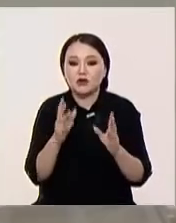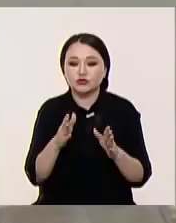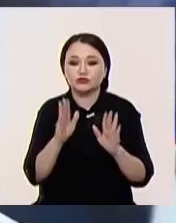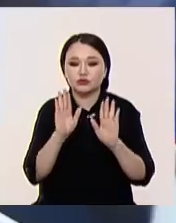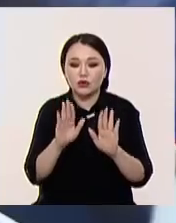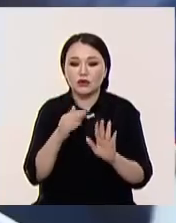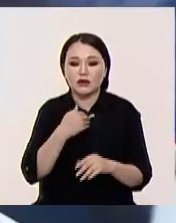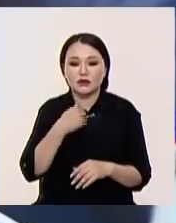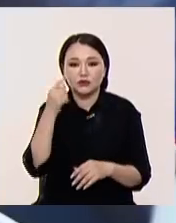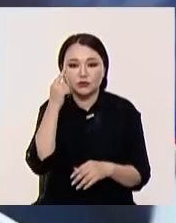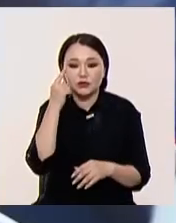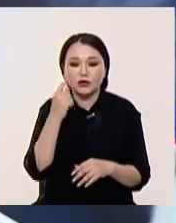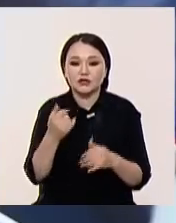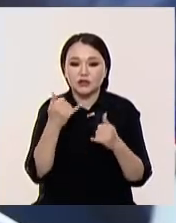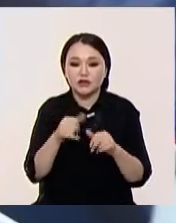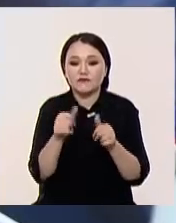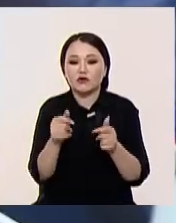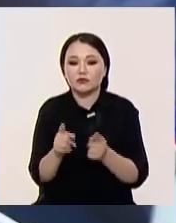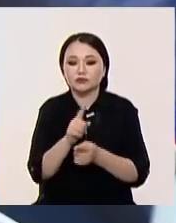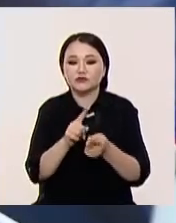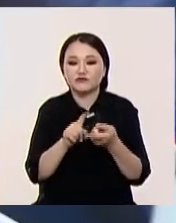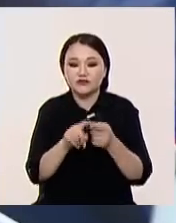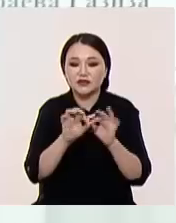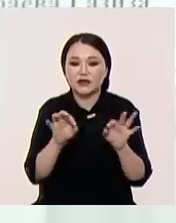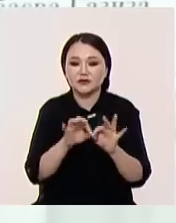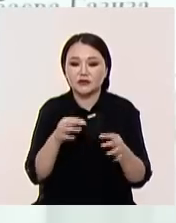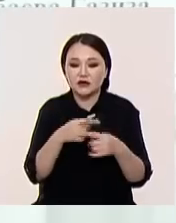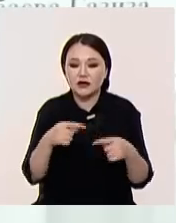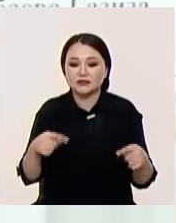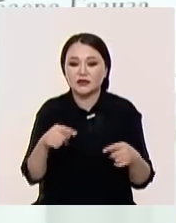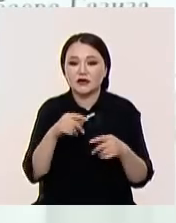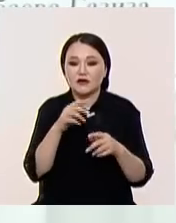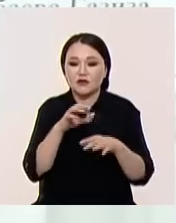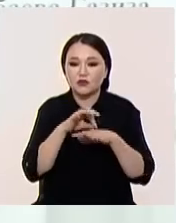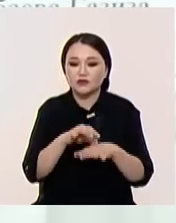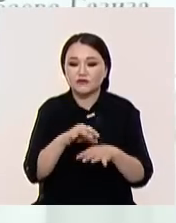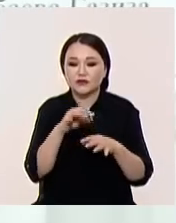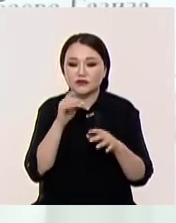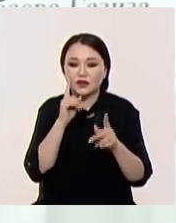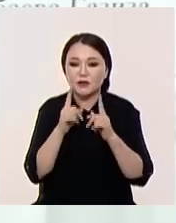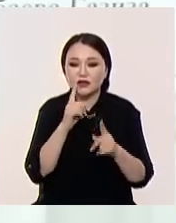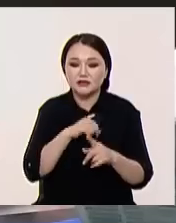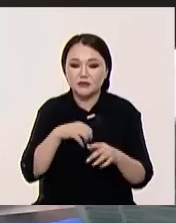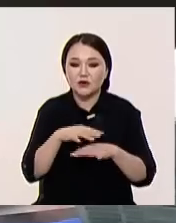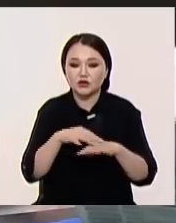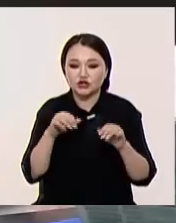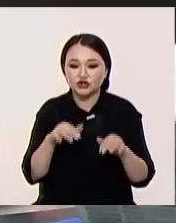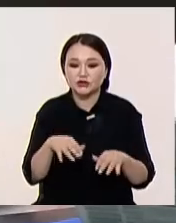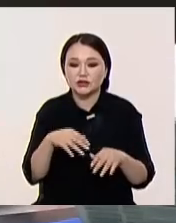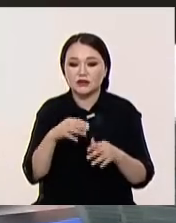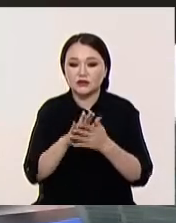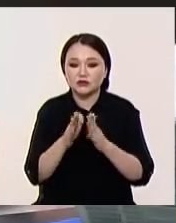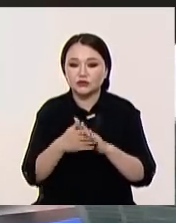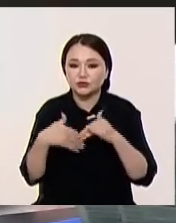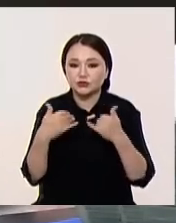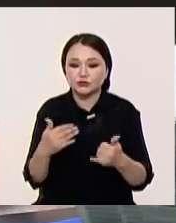соны ойлаймын. Қазір елімізде реформалауды түсіндіруге қатысты әртүрлі деңгейде жиындар өтіп жатыр. Оның барлығы халыққа өзі шешім қабылдайтын жағдай